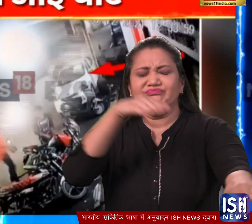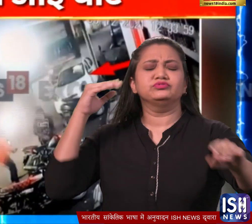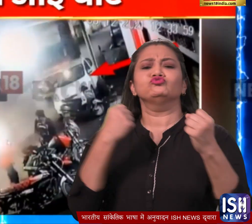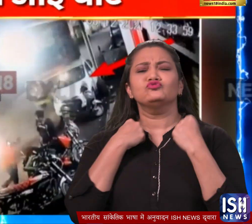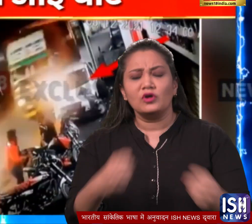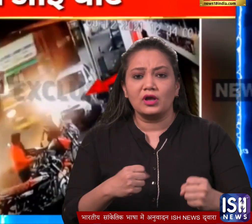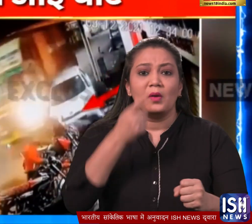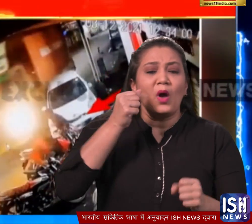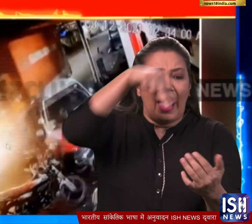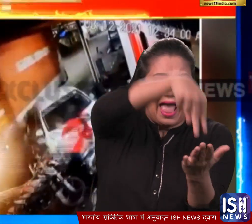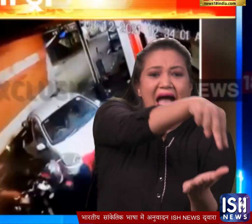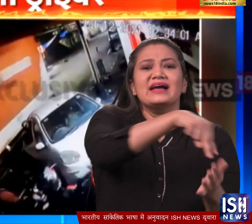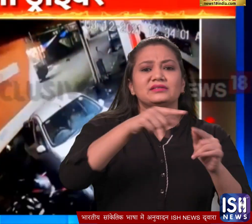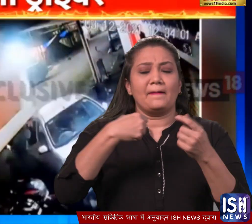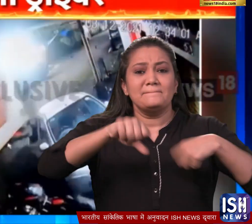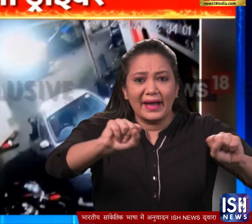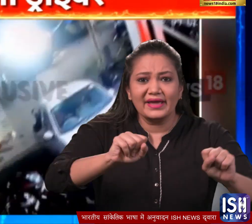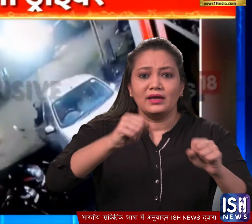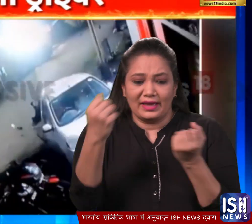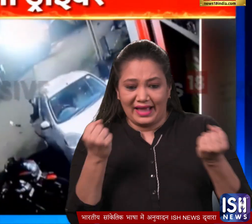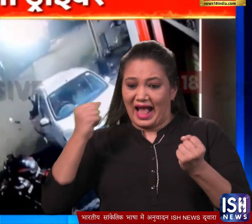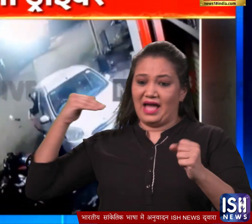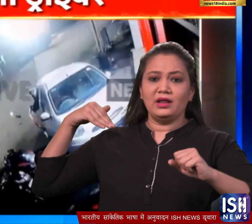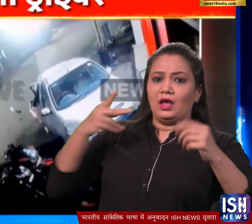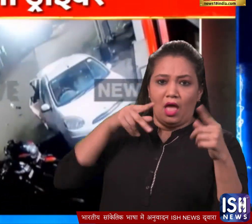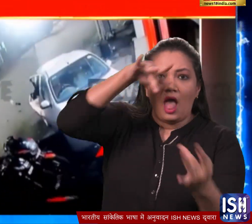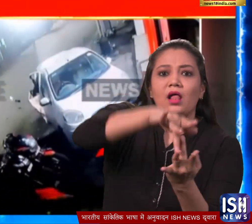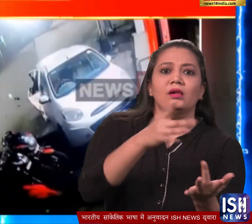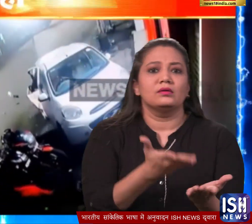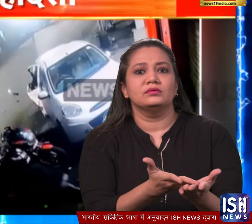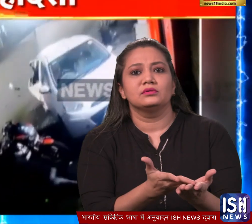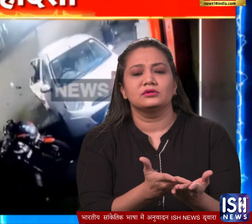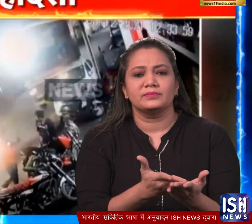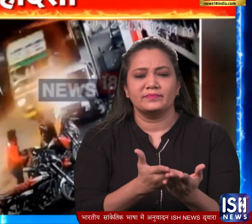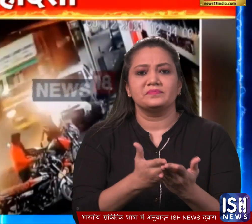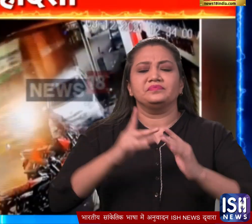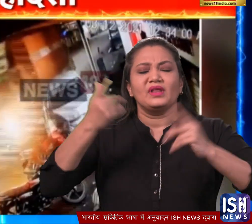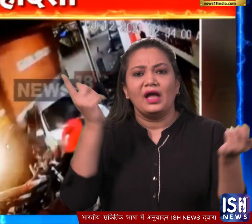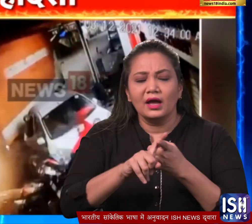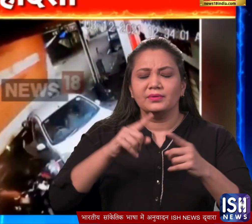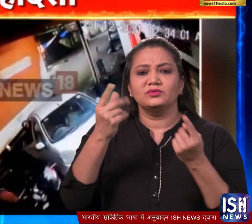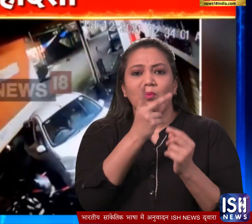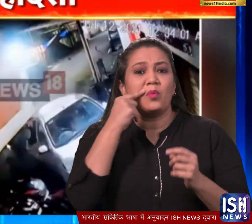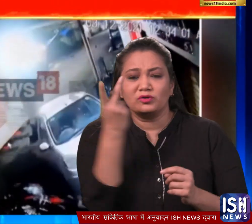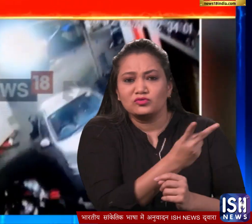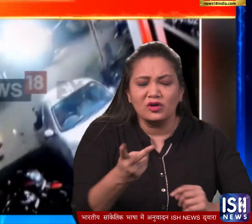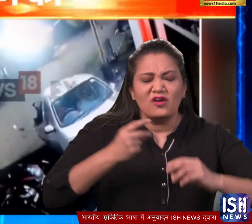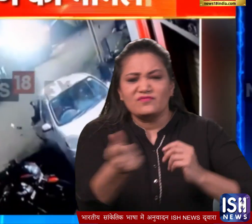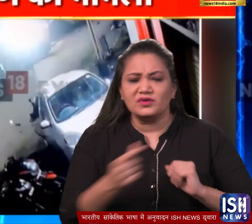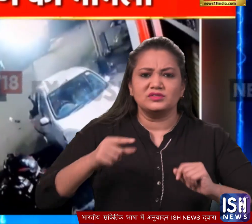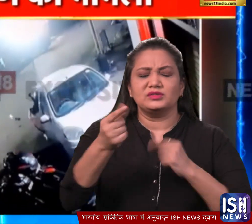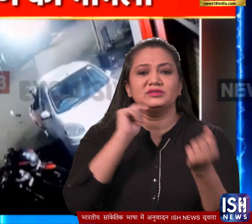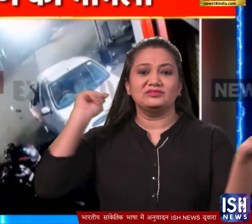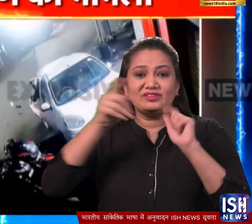टक्कर इतनी जोरदार थी कि दोनों लड़के सामने खड़ी मोटरसाइकिल और पीछे से आई कार के बीच फंस गए। बताया गया कि इस हादसे में घायल हुए दोनों